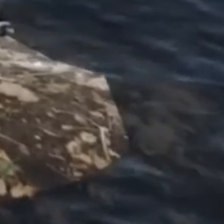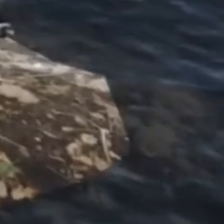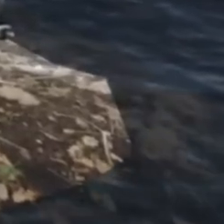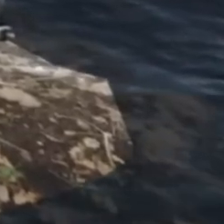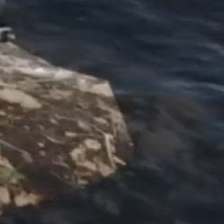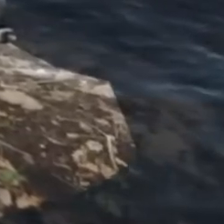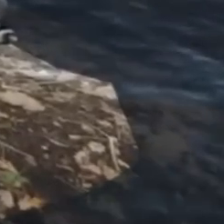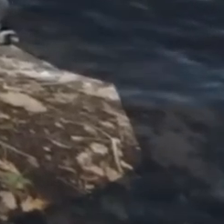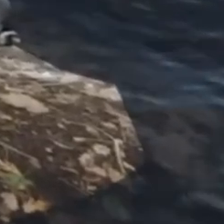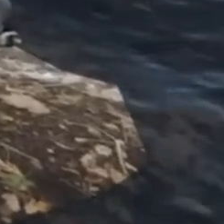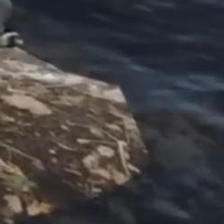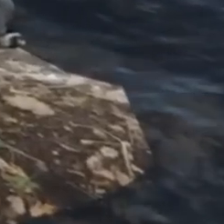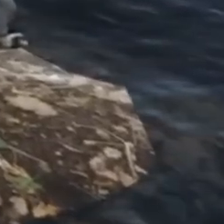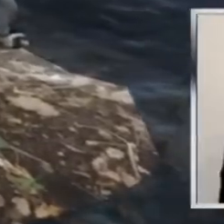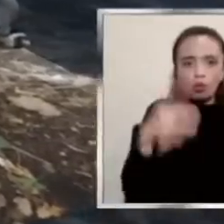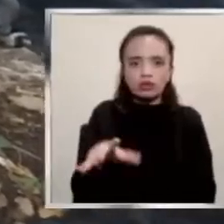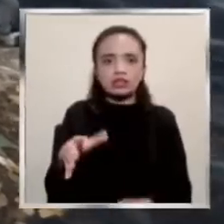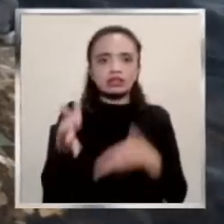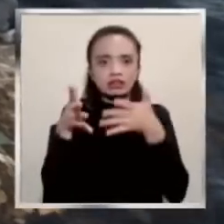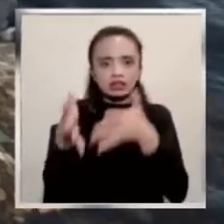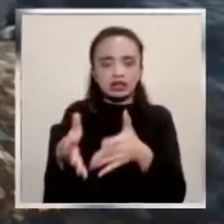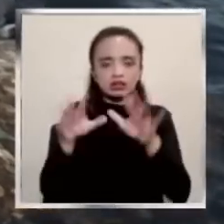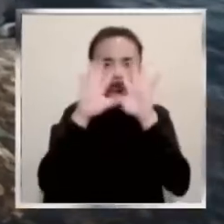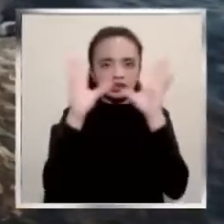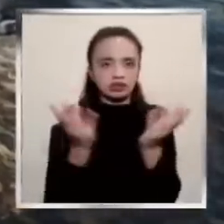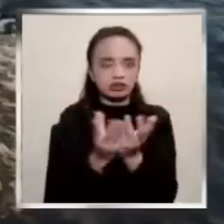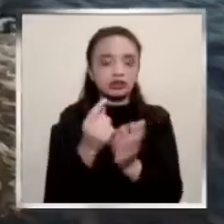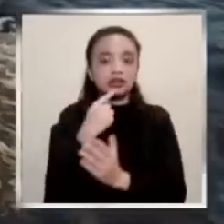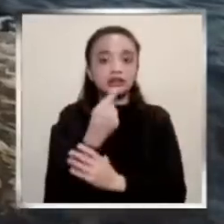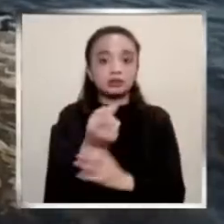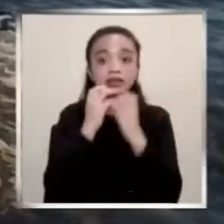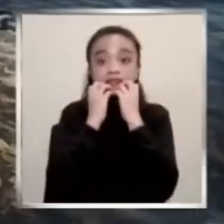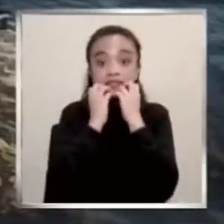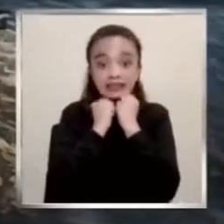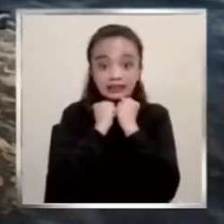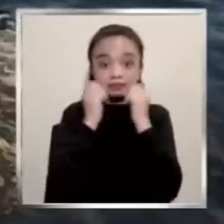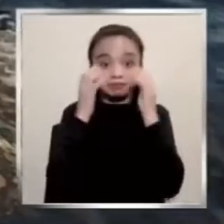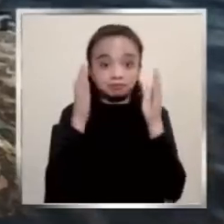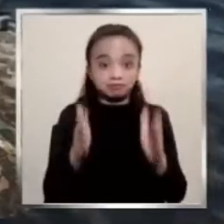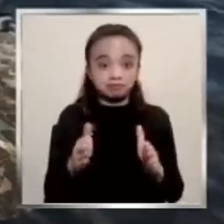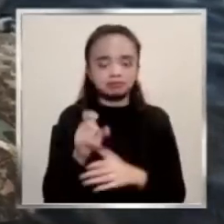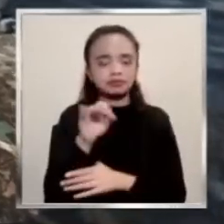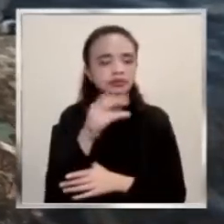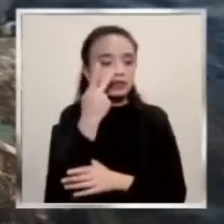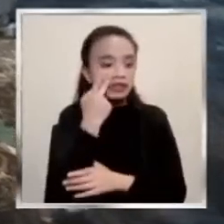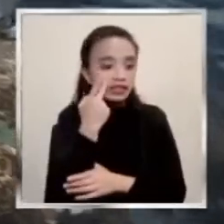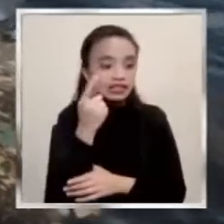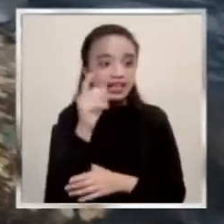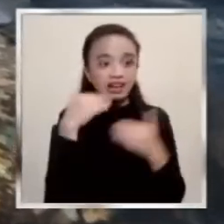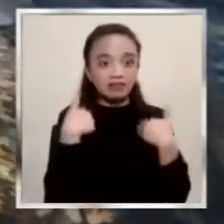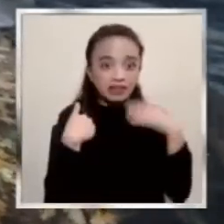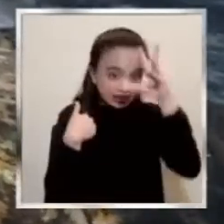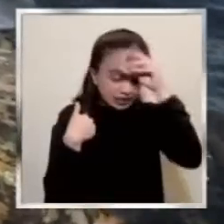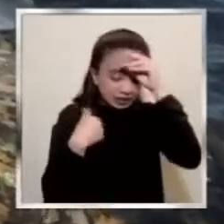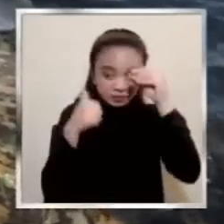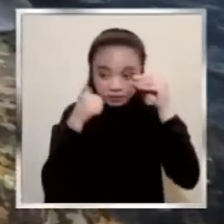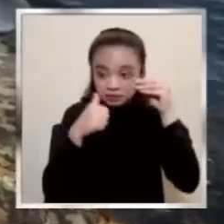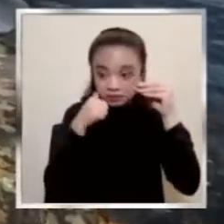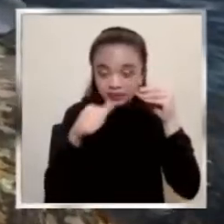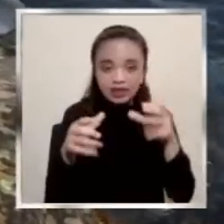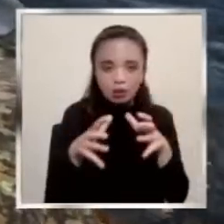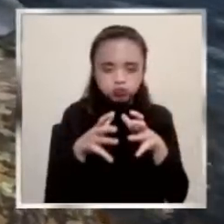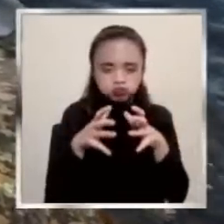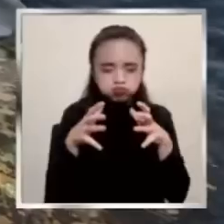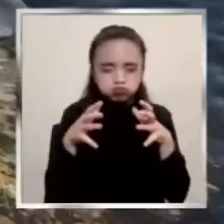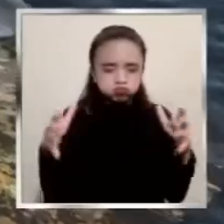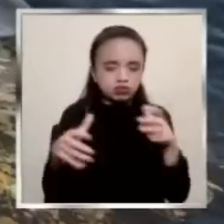lamang silang natitira sa mundo. Ayon sa mga conservationist, makakita lamang sila ng isang lalaki at babaeng Yangtze Giant Softshell